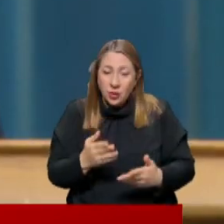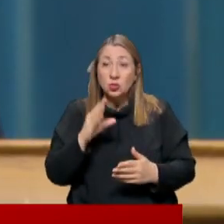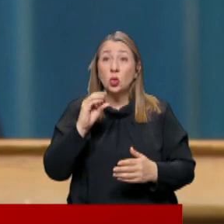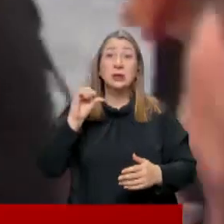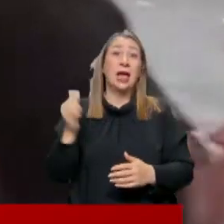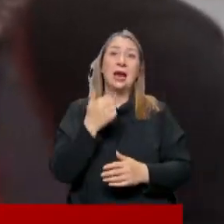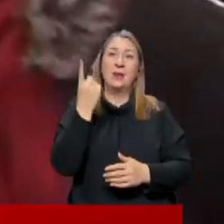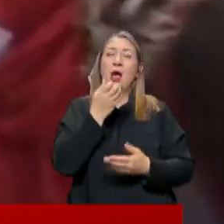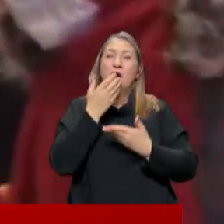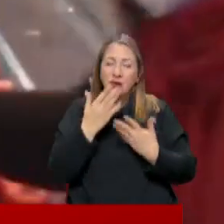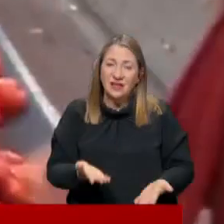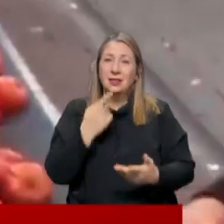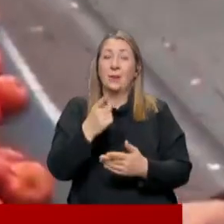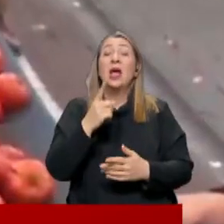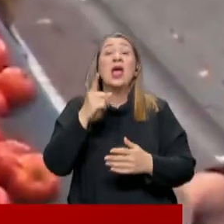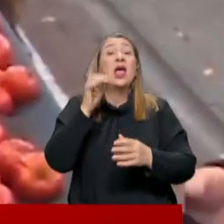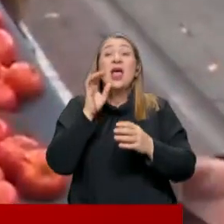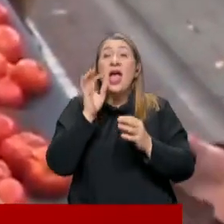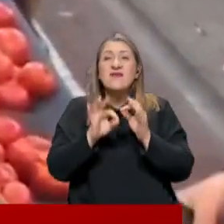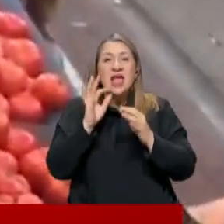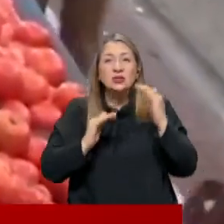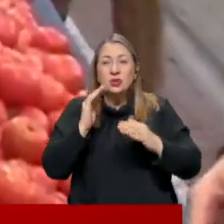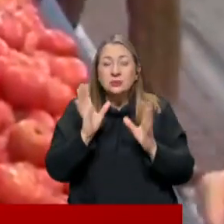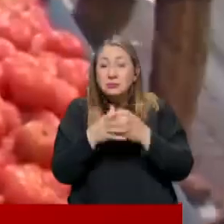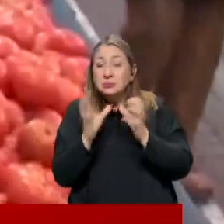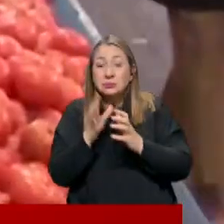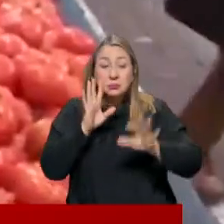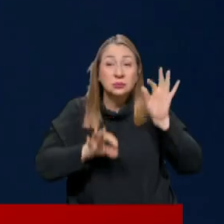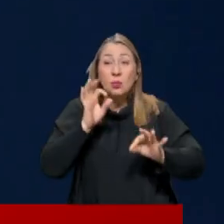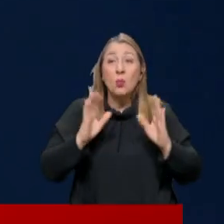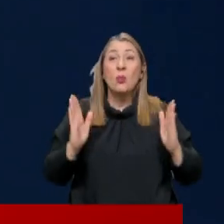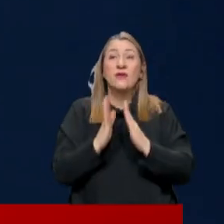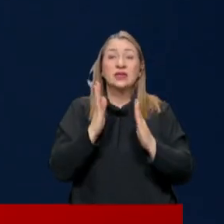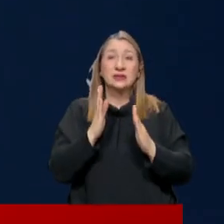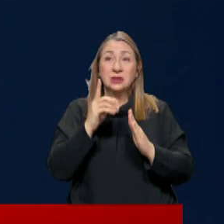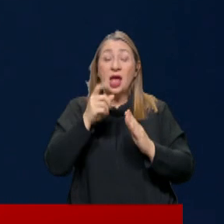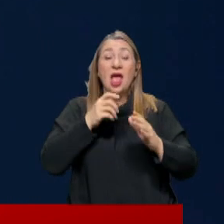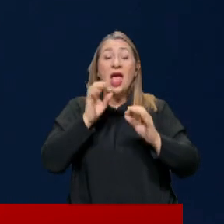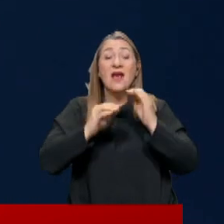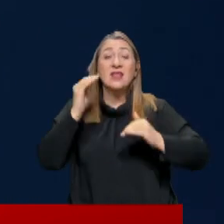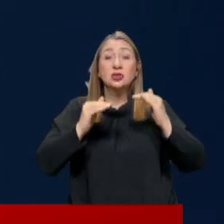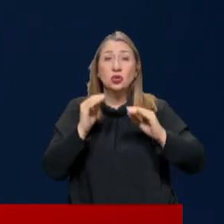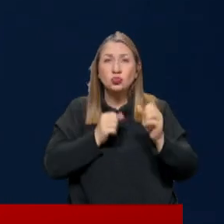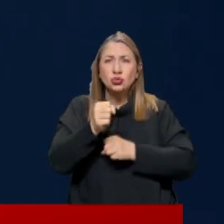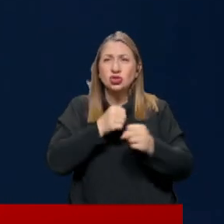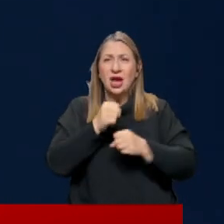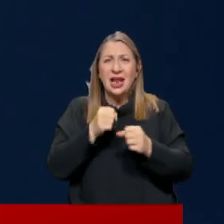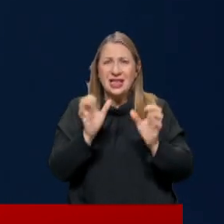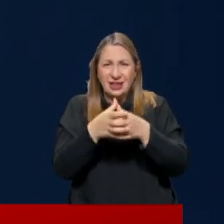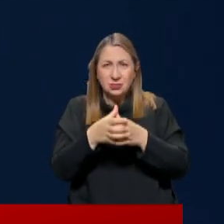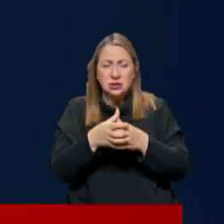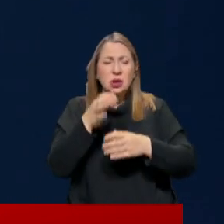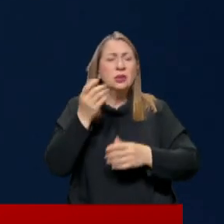değerli bir itiraftır iktidarın enflasyon kimleri hamlesi de muhalefetin hedefinde enflasyonla mücadele ettiğimiz hareket